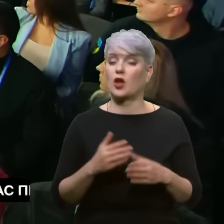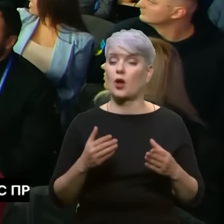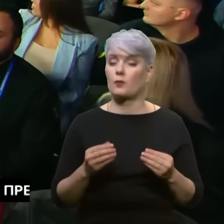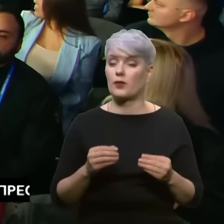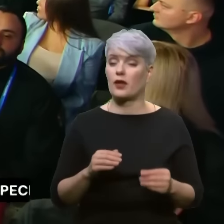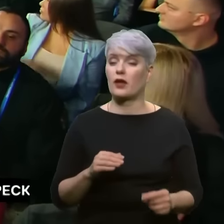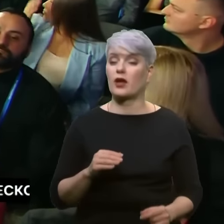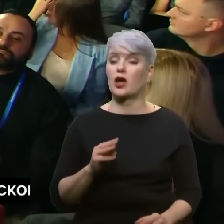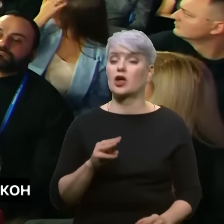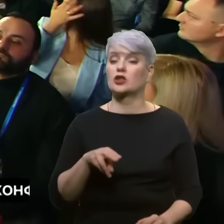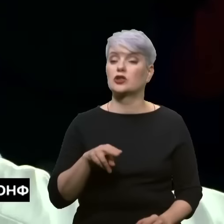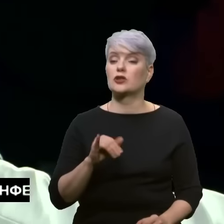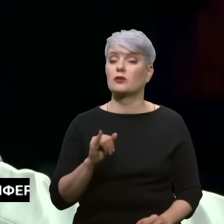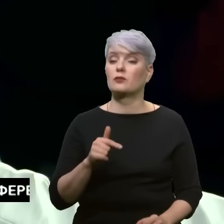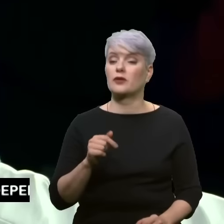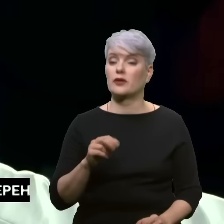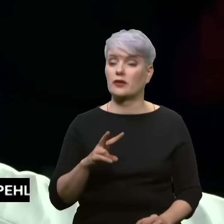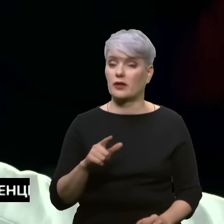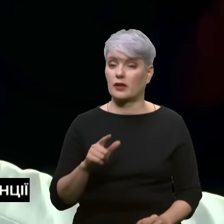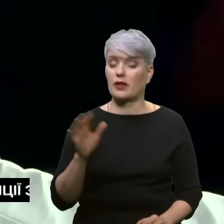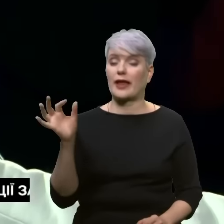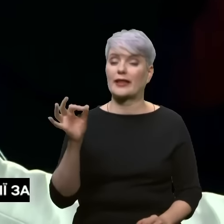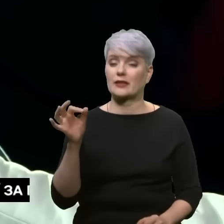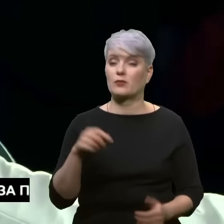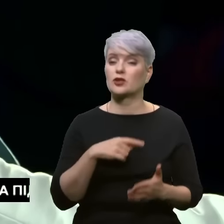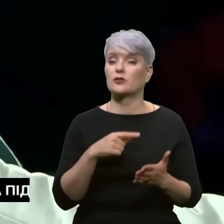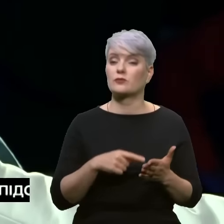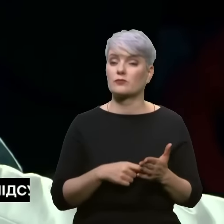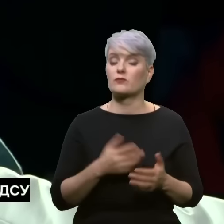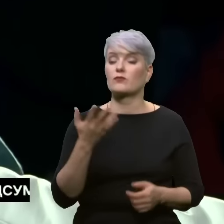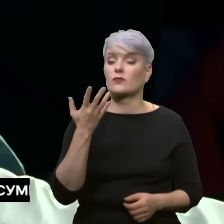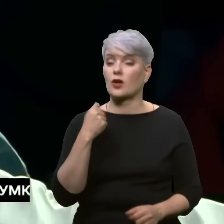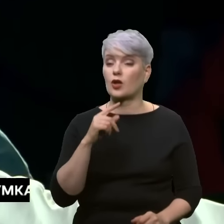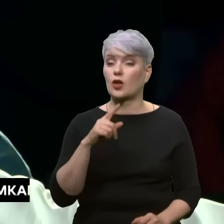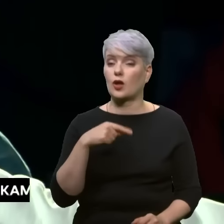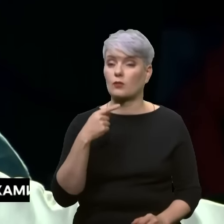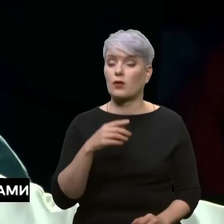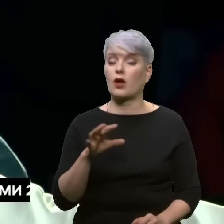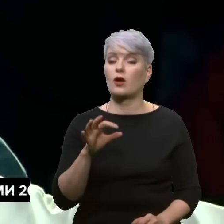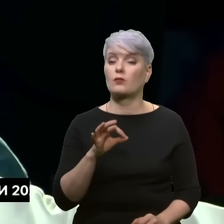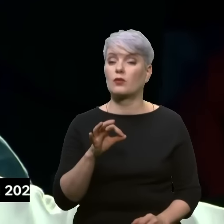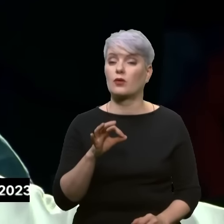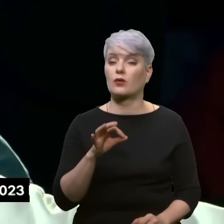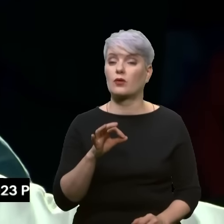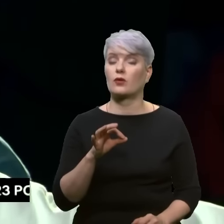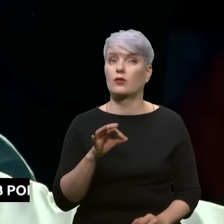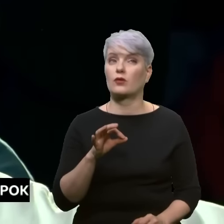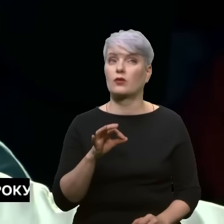Федір Петров, Шпігель, Німеччина. Питання з Німеччини. Коли мова йде про стейтменти такі,